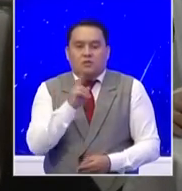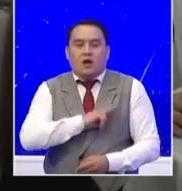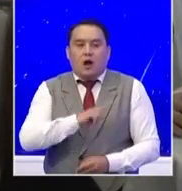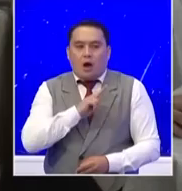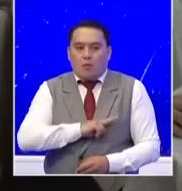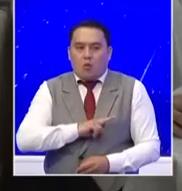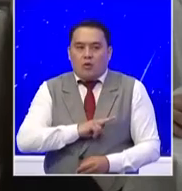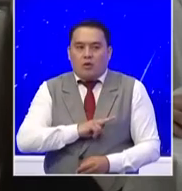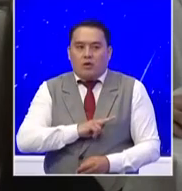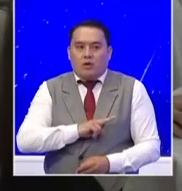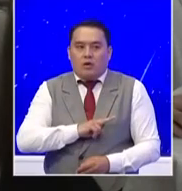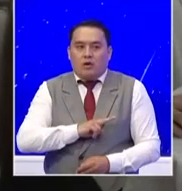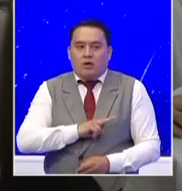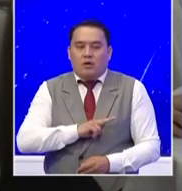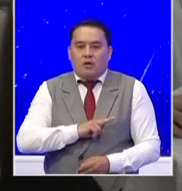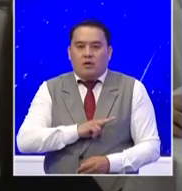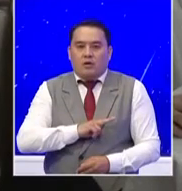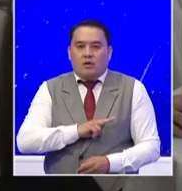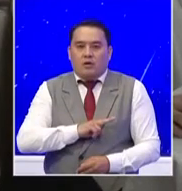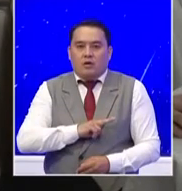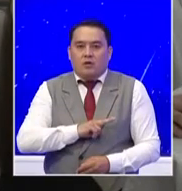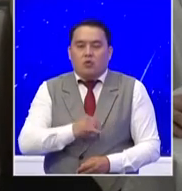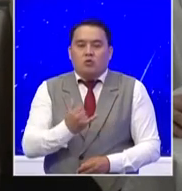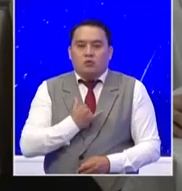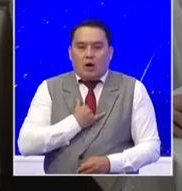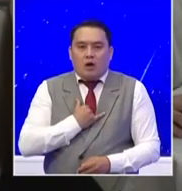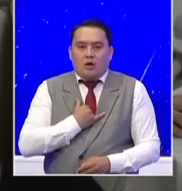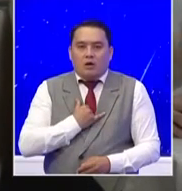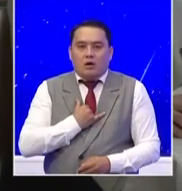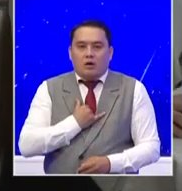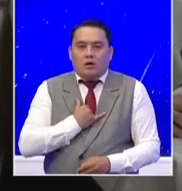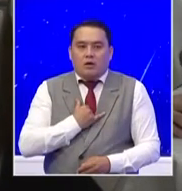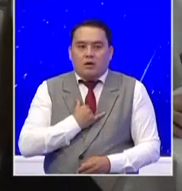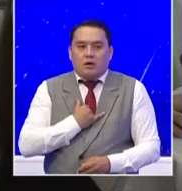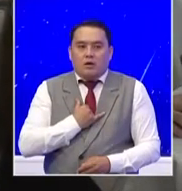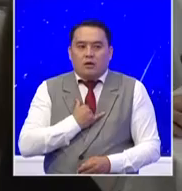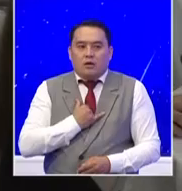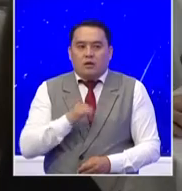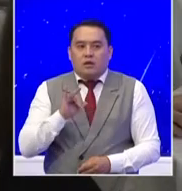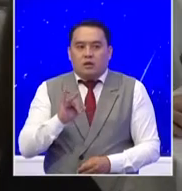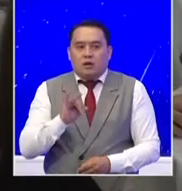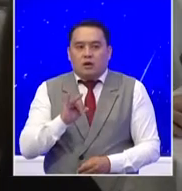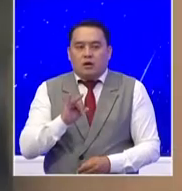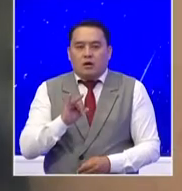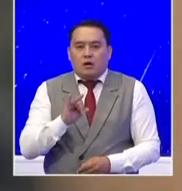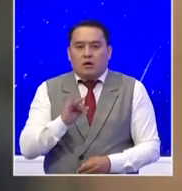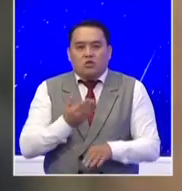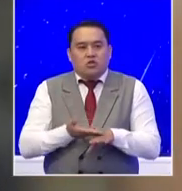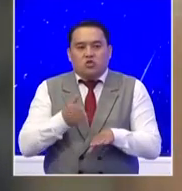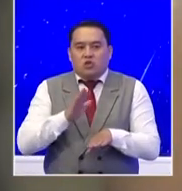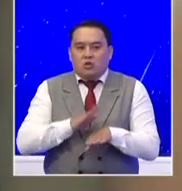в онлайн-режиме, в WhatsApp, еще, у нас еще в Zoom, программе в Zoom. И это очень